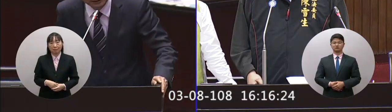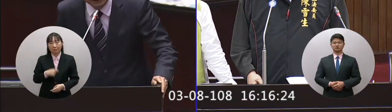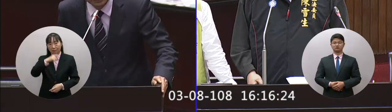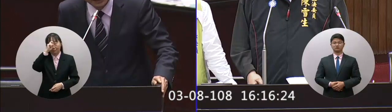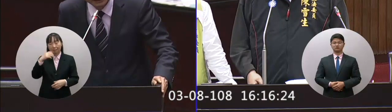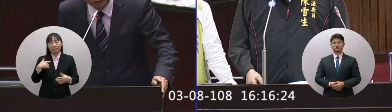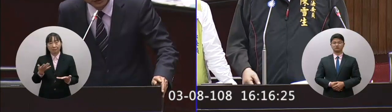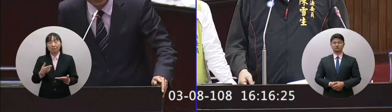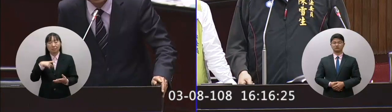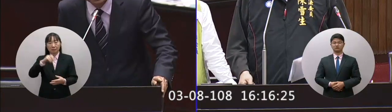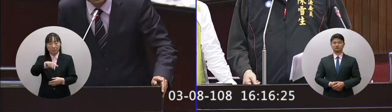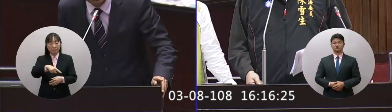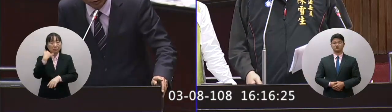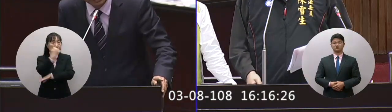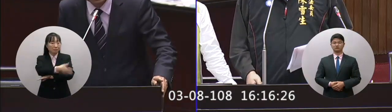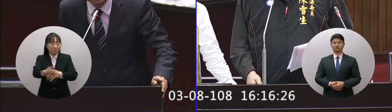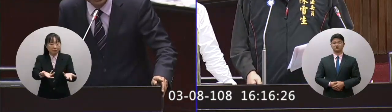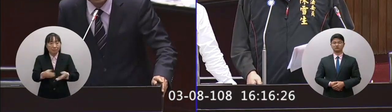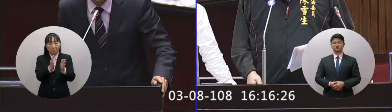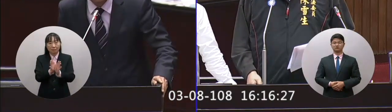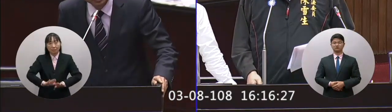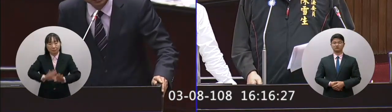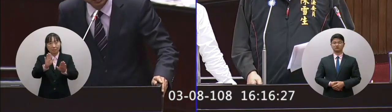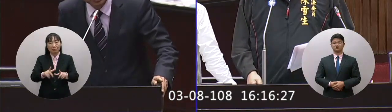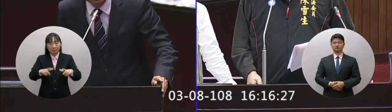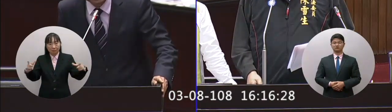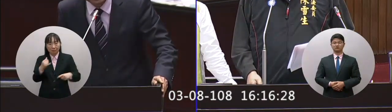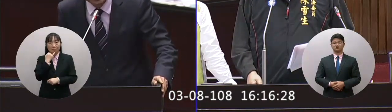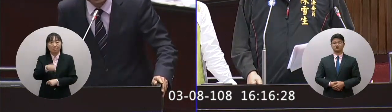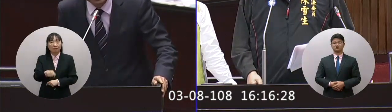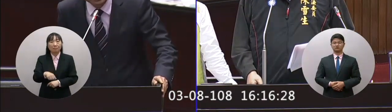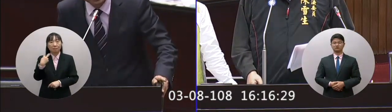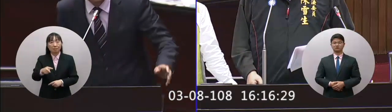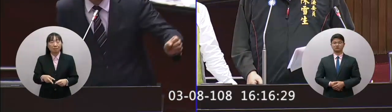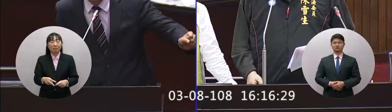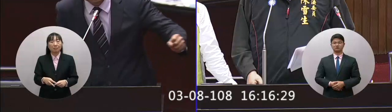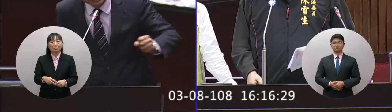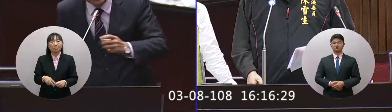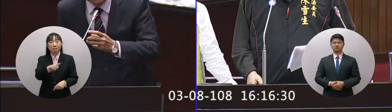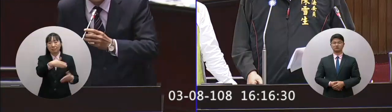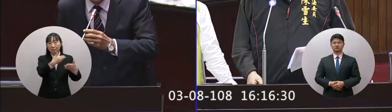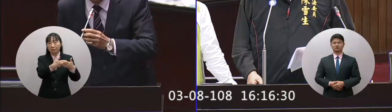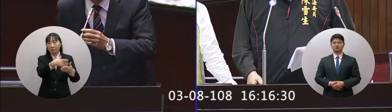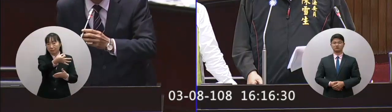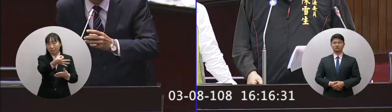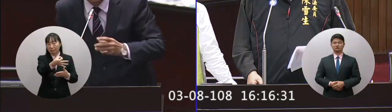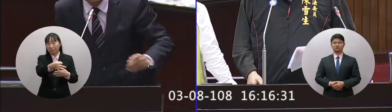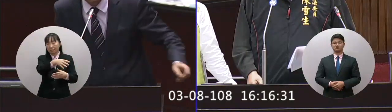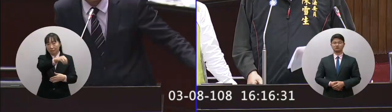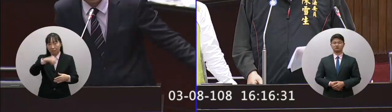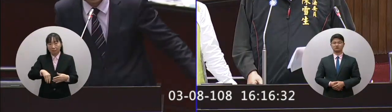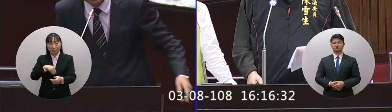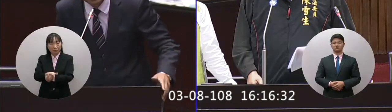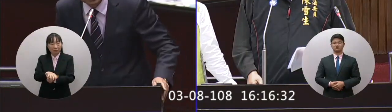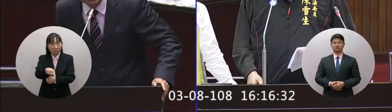望发扬整个海洋的牧场，这第一点说明。第二点，如果所有的这样的一个中国的资金进来，可能还是要